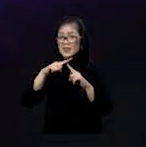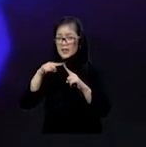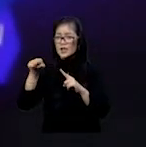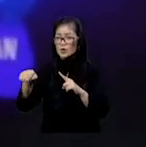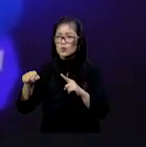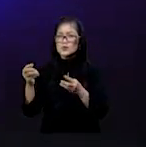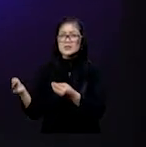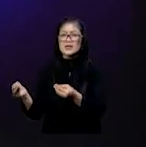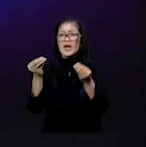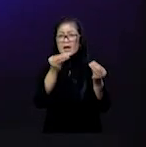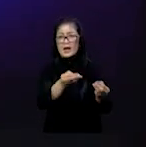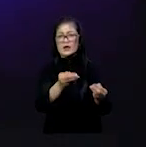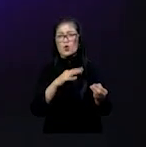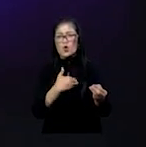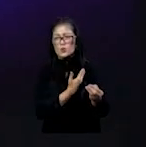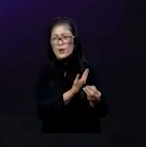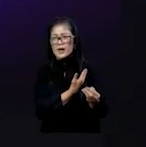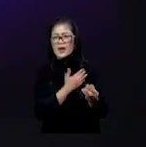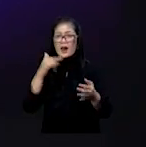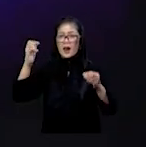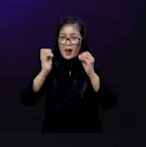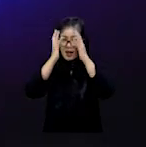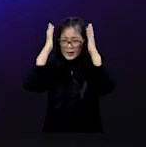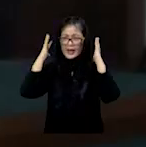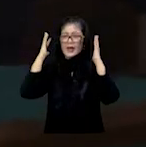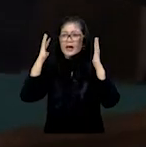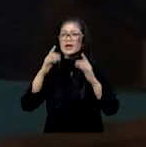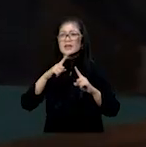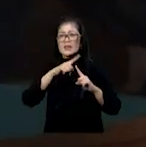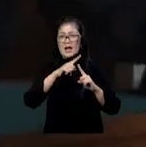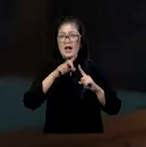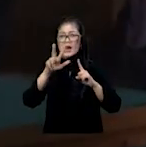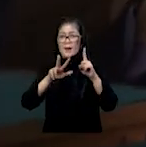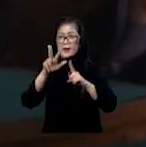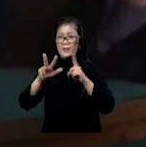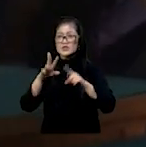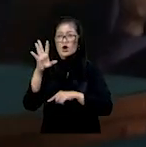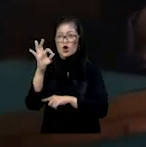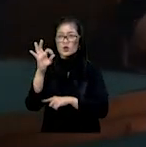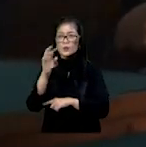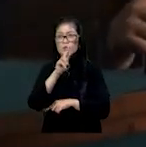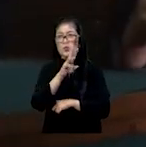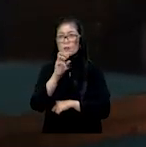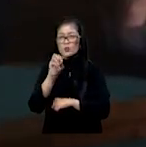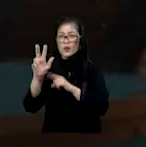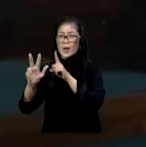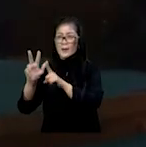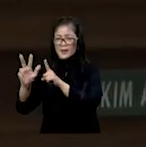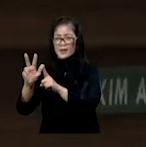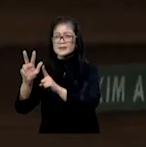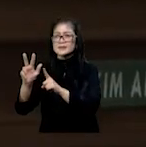kepada korban kecelakaan pesawat Lion Air JT610 pada 18 Oktober 2018. Penyidik